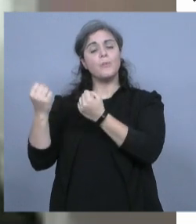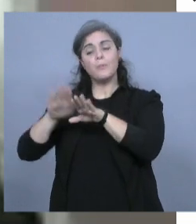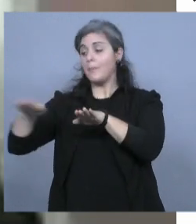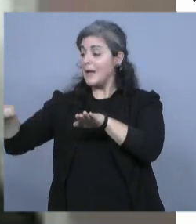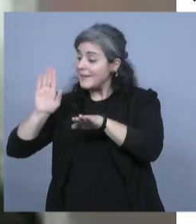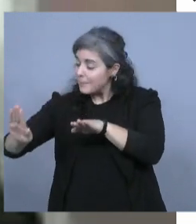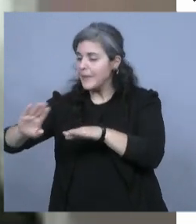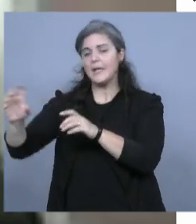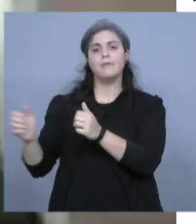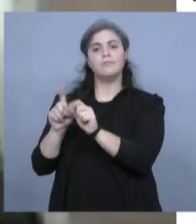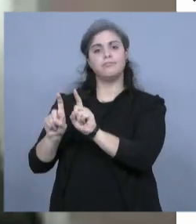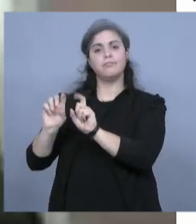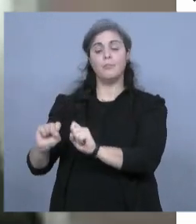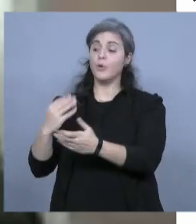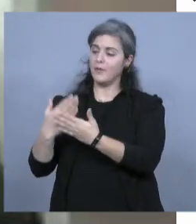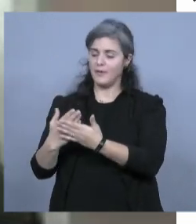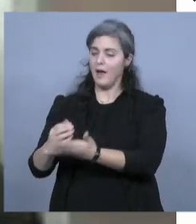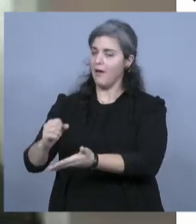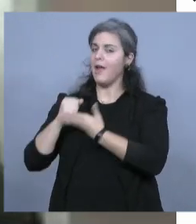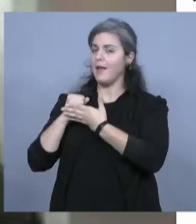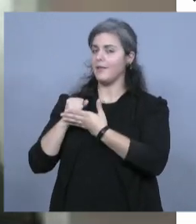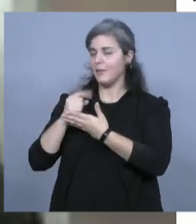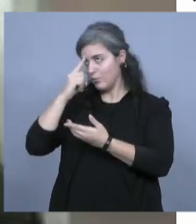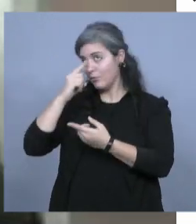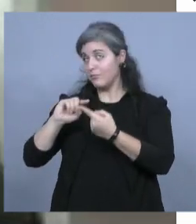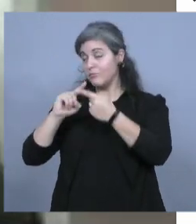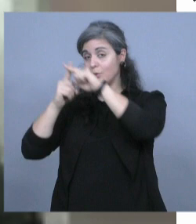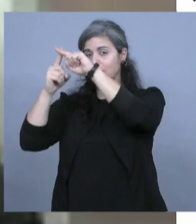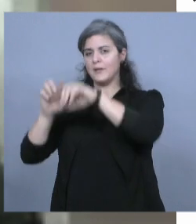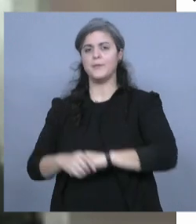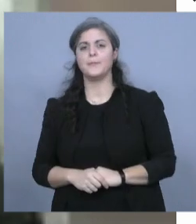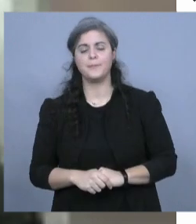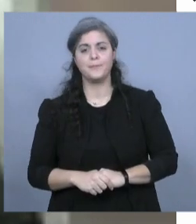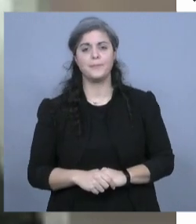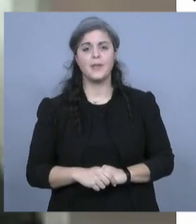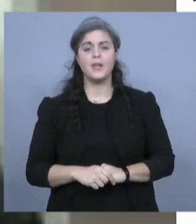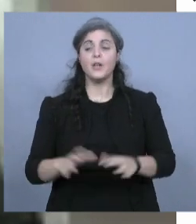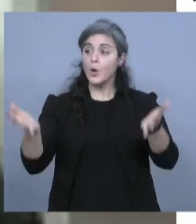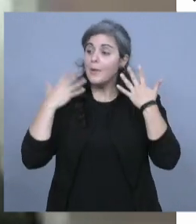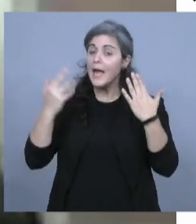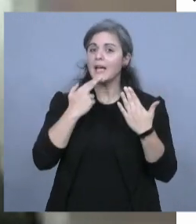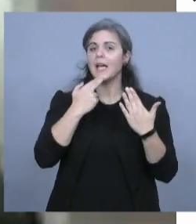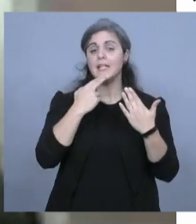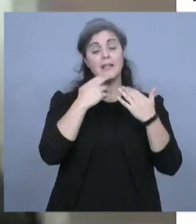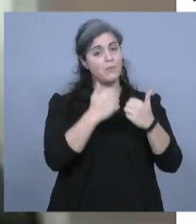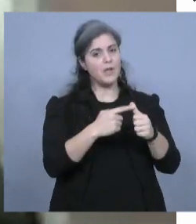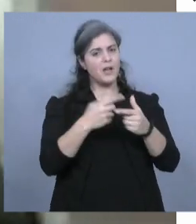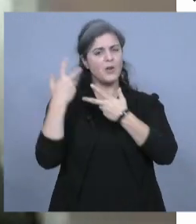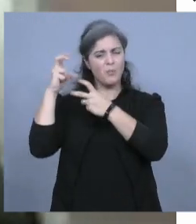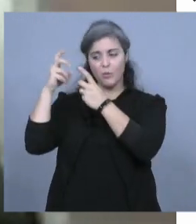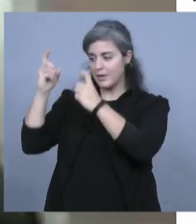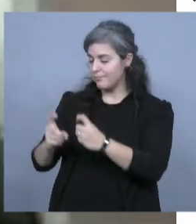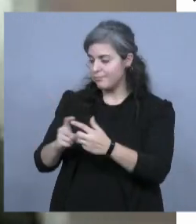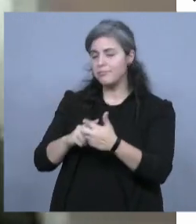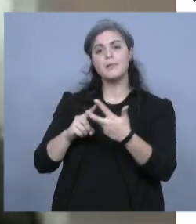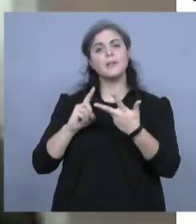sûrs. Ils ont en outre un effet sur la qualité de l'air, les nuisances sonores, le lien social,